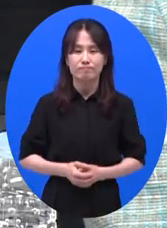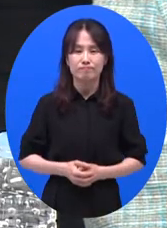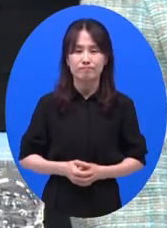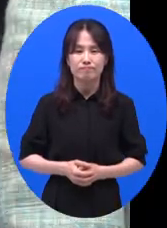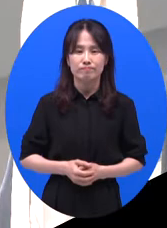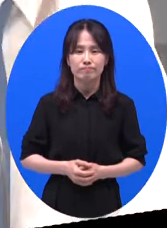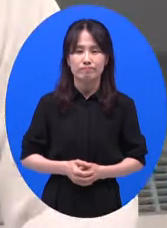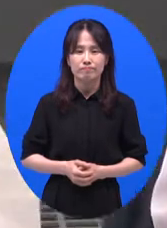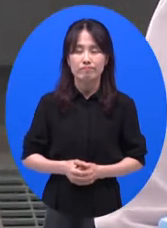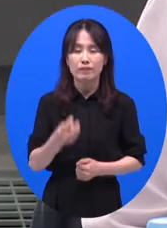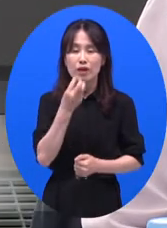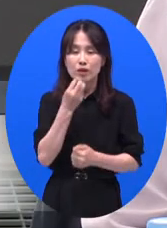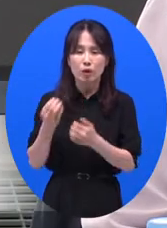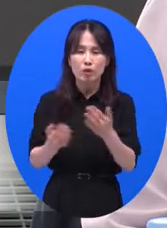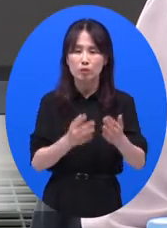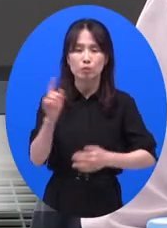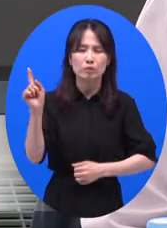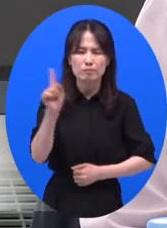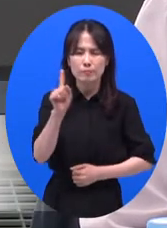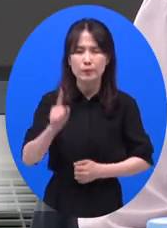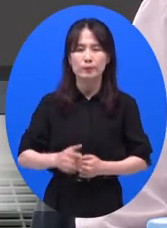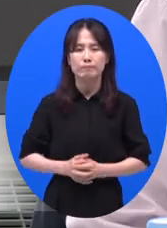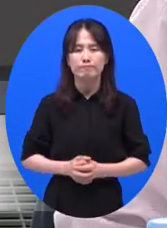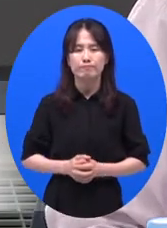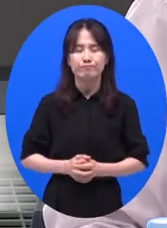말씀을 드립니다. 경기도는